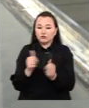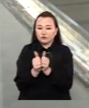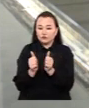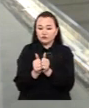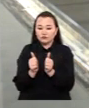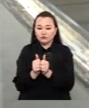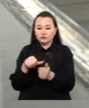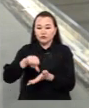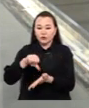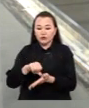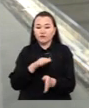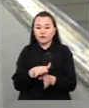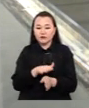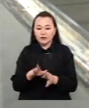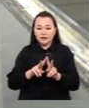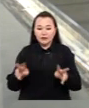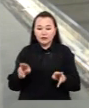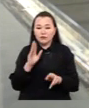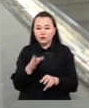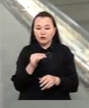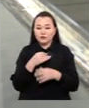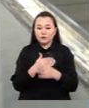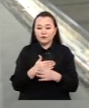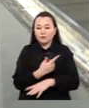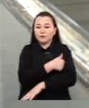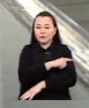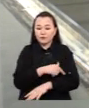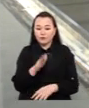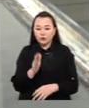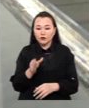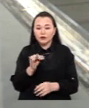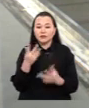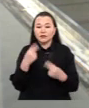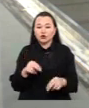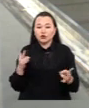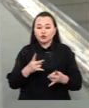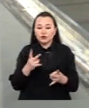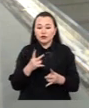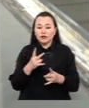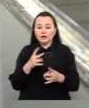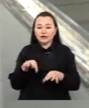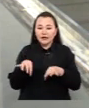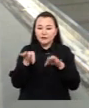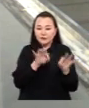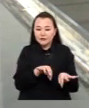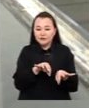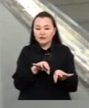ту же функцию будут выполнять оказывать медицинскую помощь где нужно транспортировать